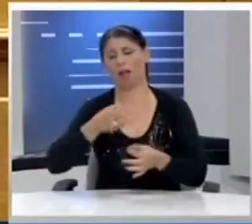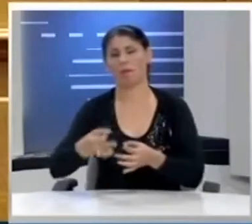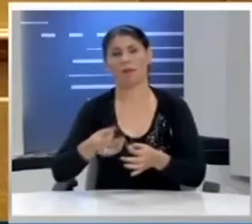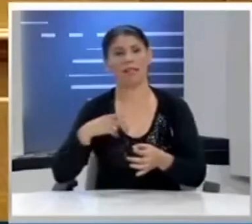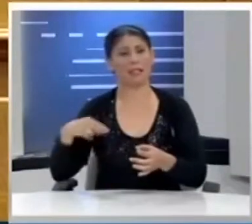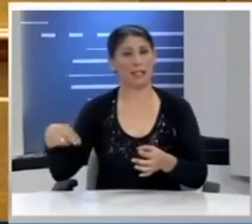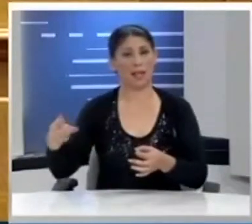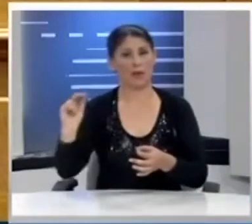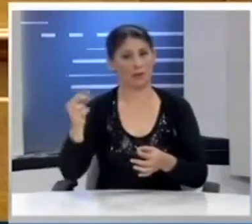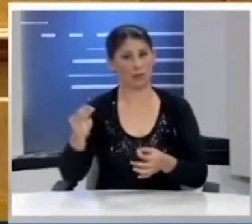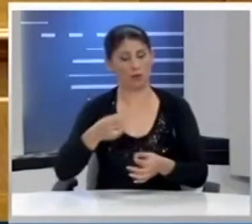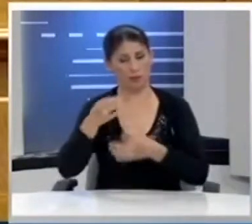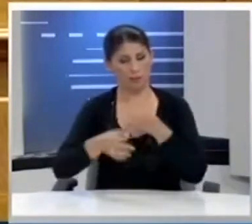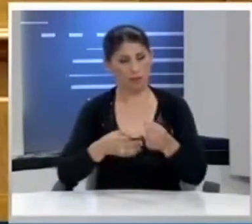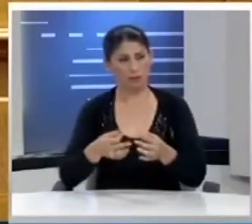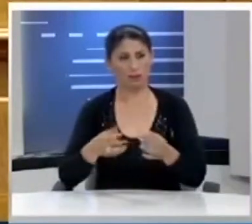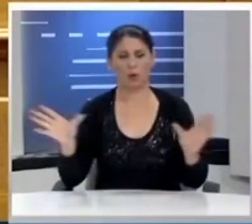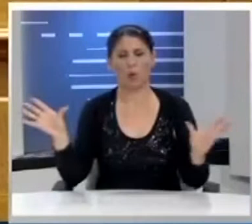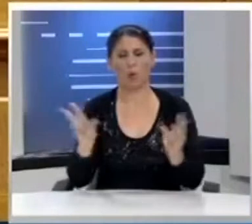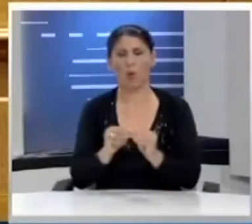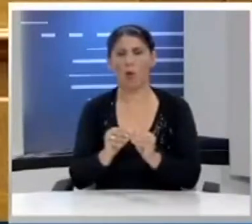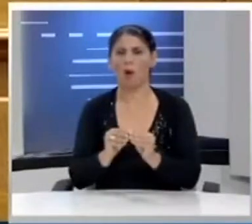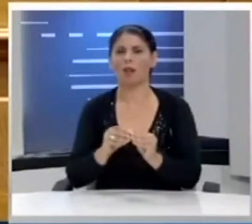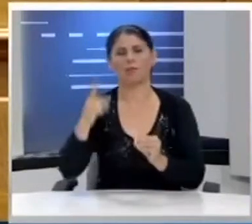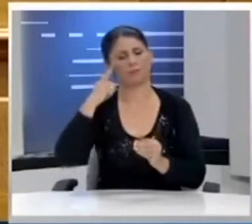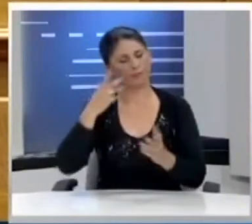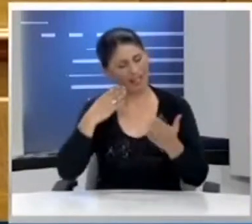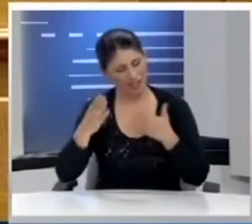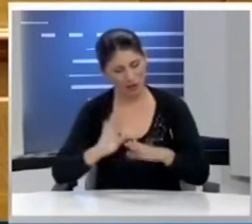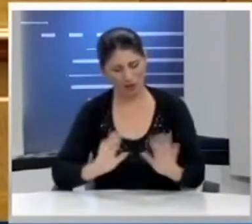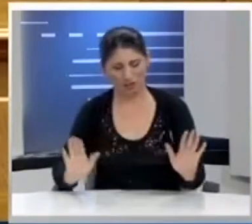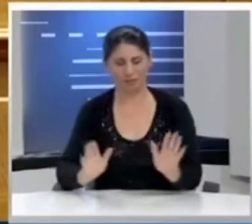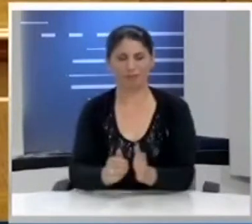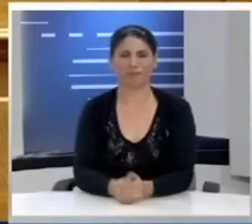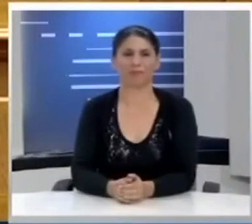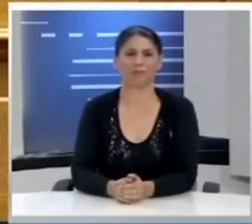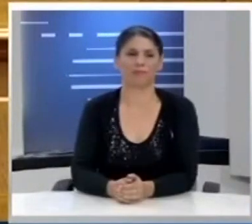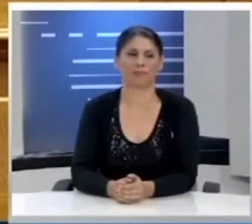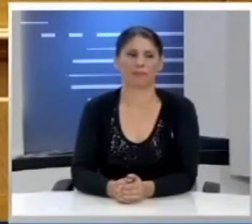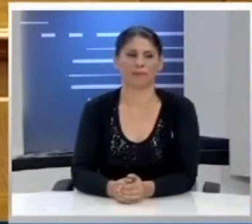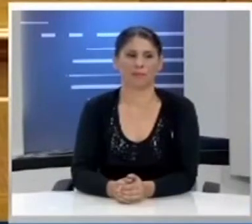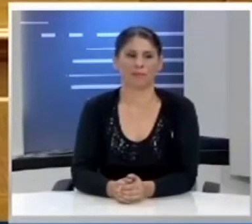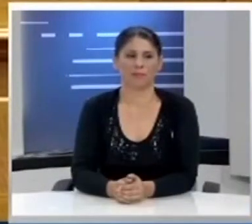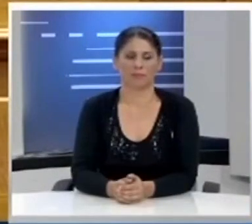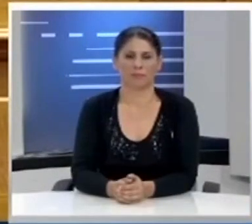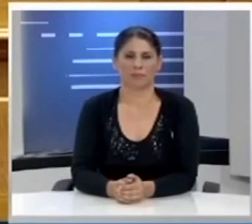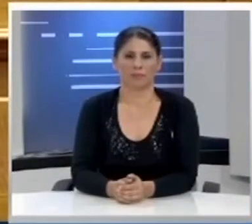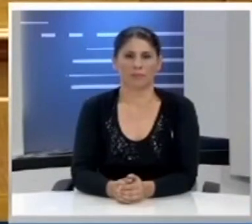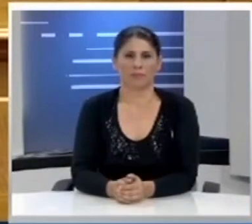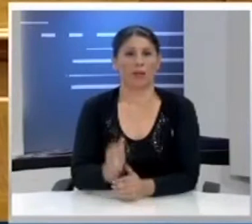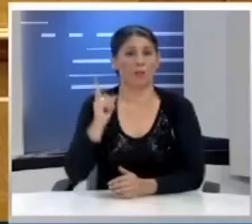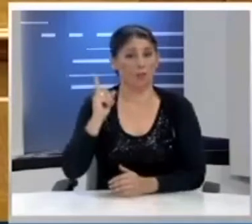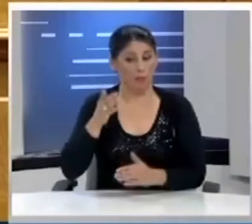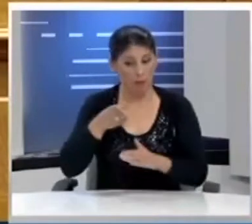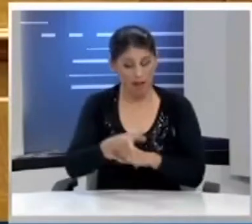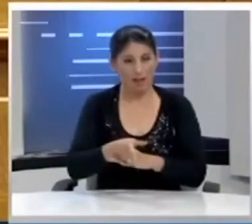τους συναδέλφους βουλευτές που πήραν τον λόγο και έχουν γίνει κατανοητές πια από τους πολίτες. Η πρώτη